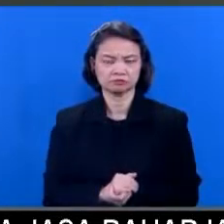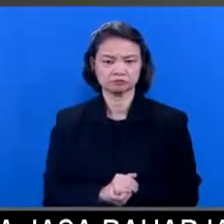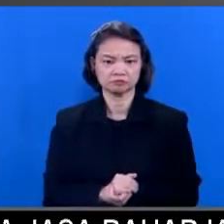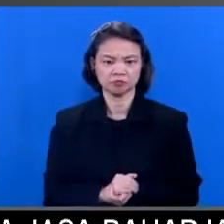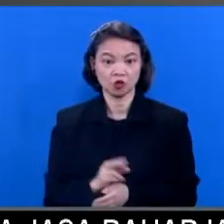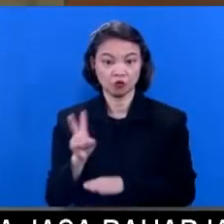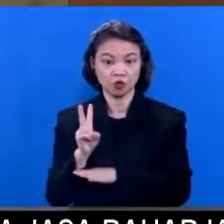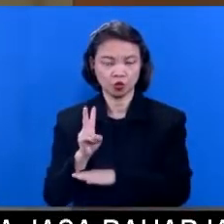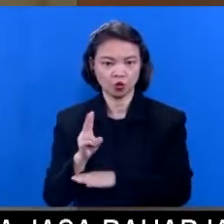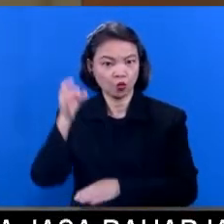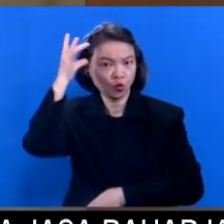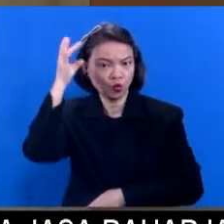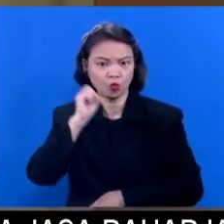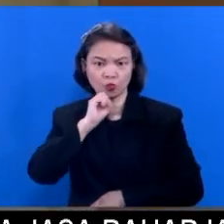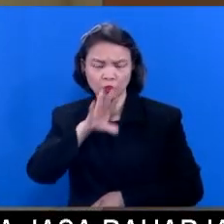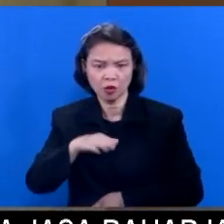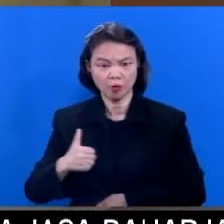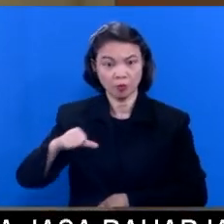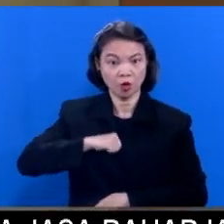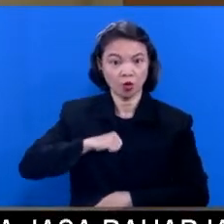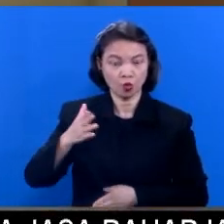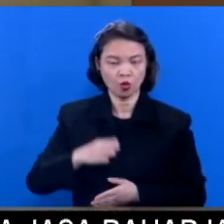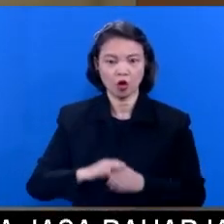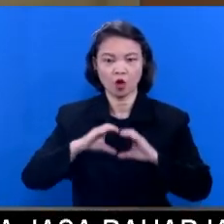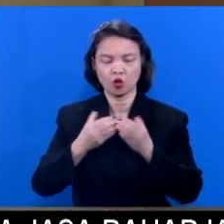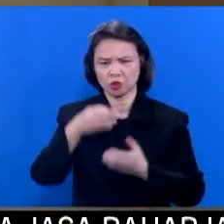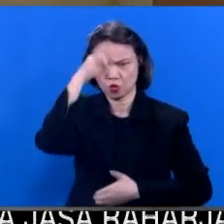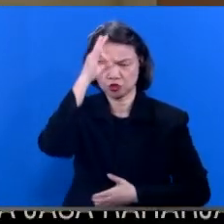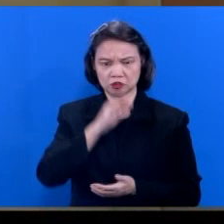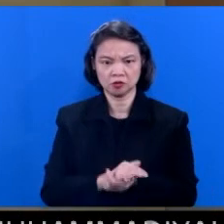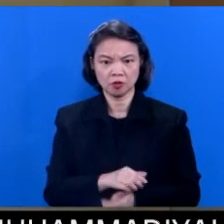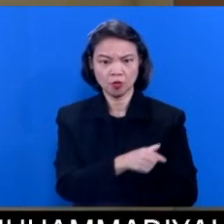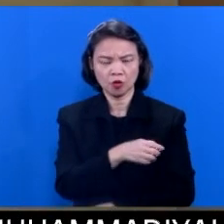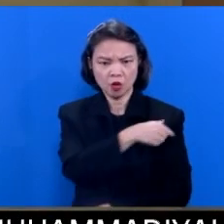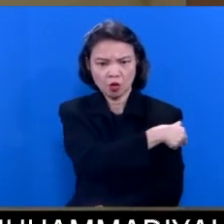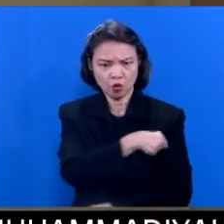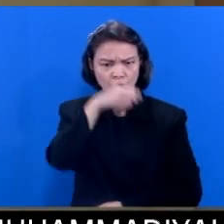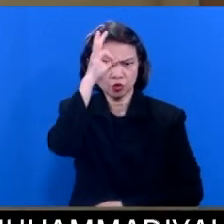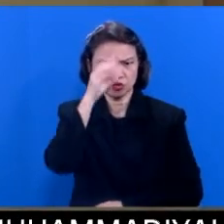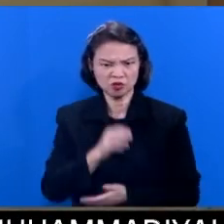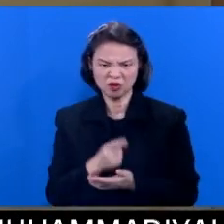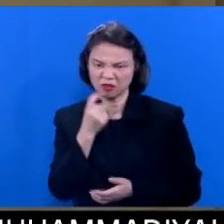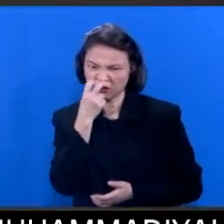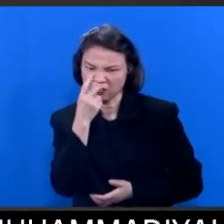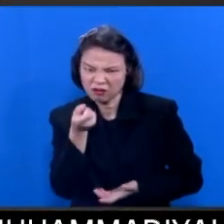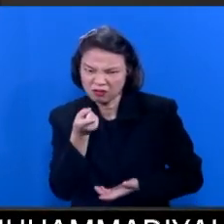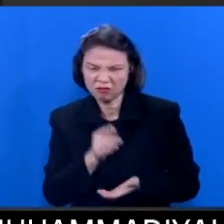Dalam video, pengemudi bersikeras mengaku sebagai anggota polisi, sementara petugas meragukan keaslian kartu anggota yang